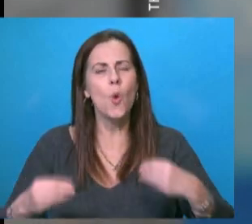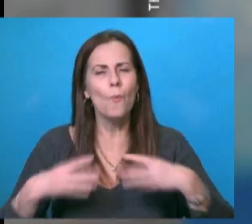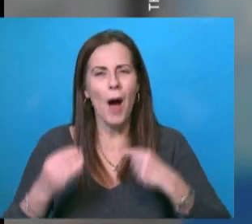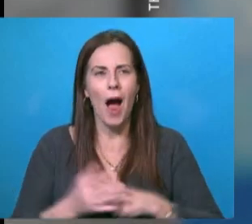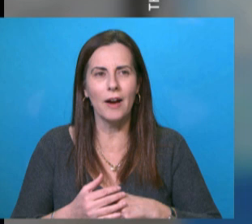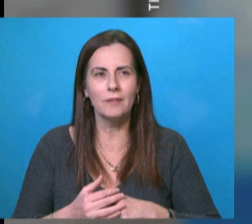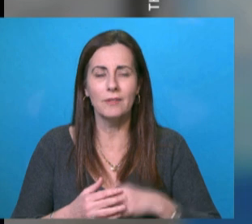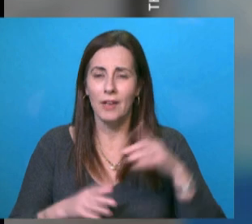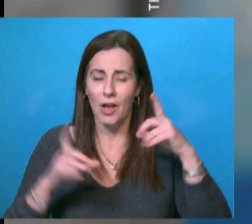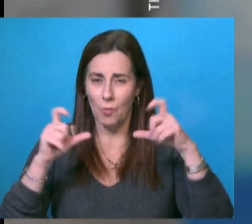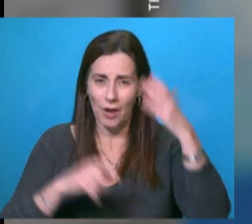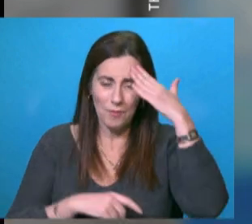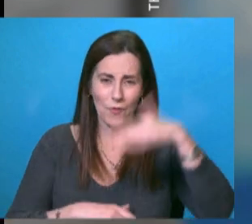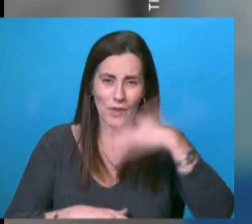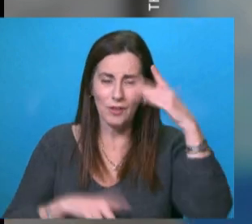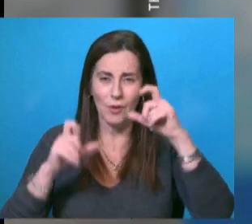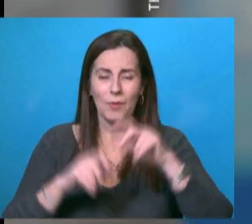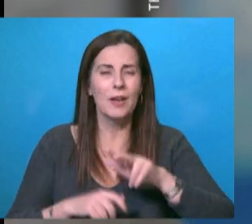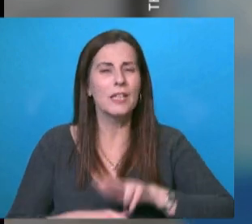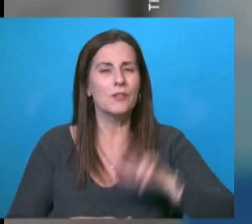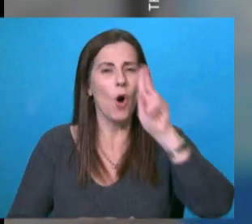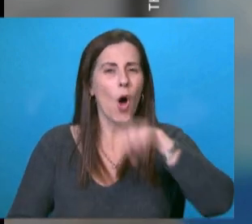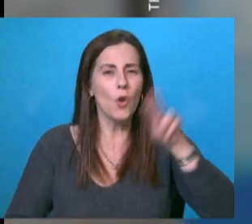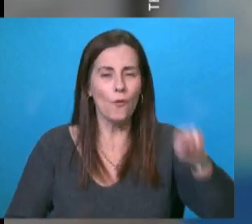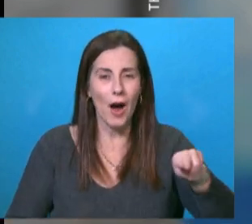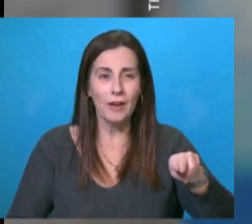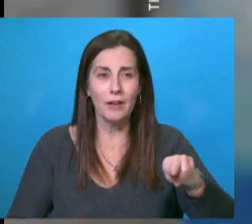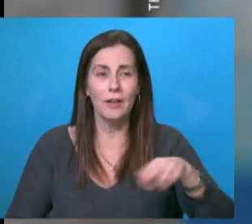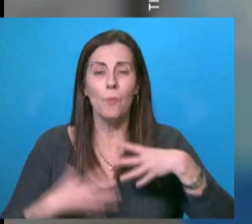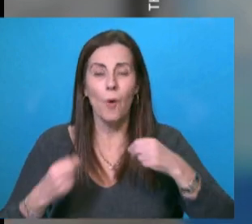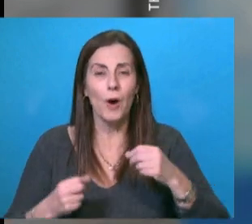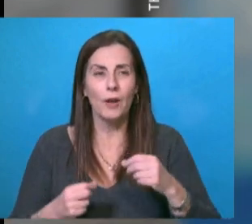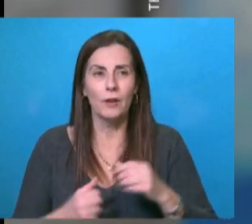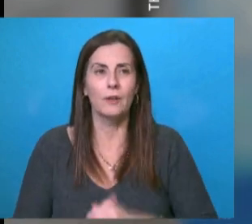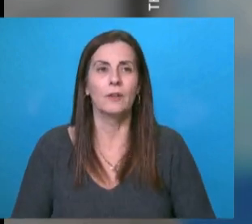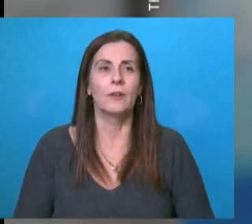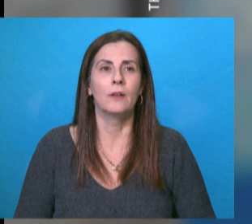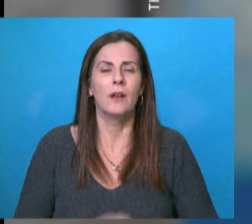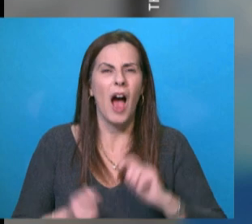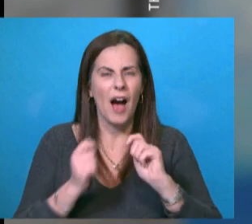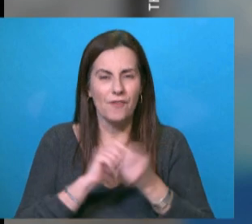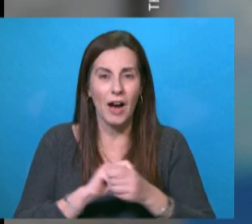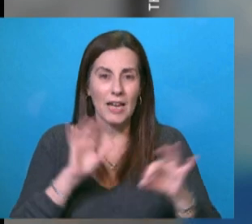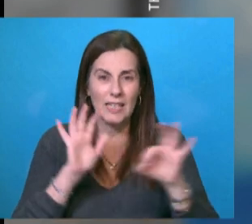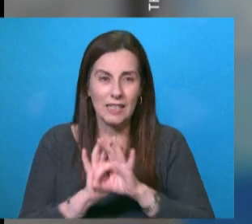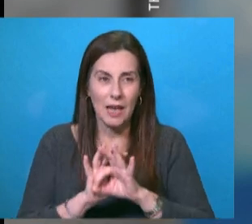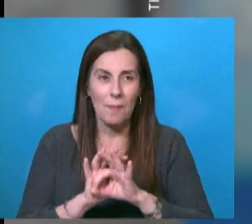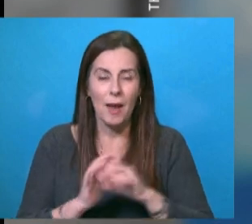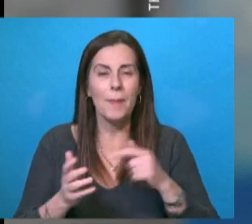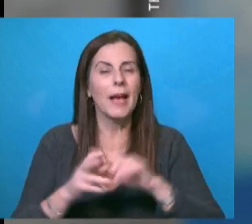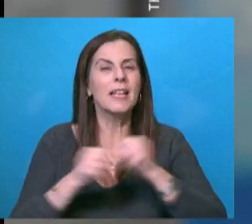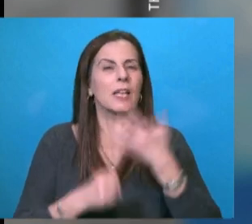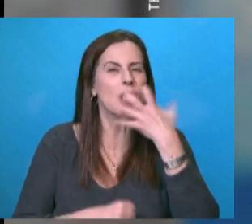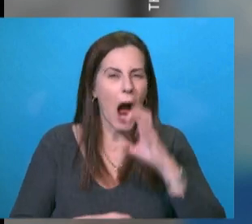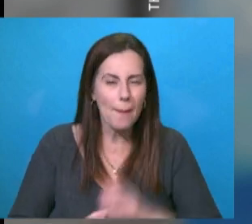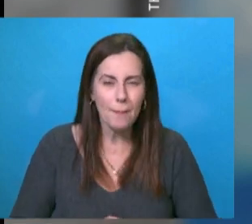המפורסמת שצולמה בצפון נורווגיה ב-2015, של דובת קוטב כחושה. היא הפכה לסמל לנזקי התחממות כדור הארץ. הדיוקן